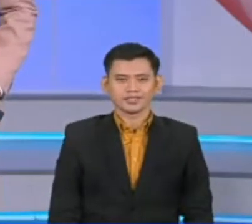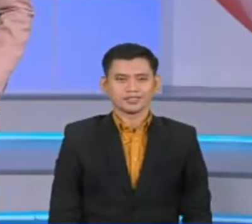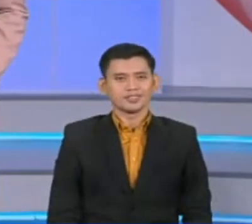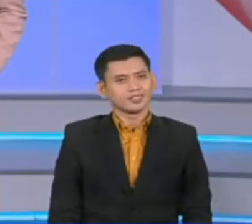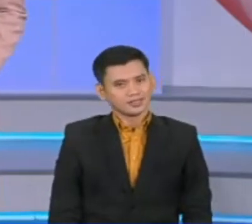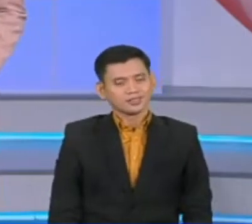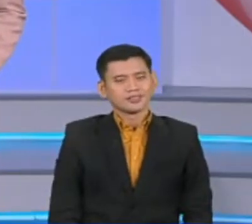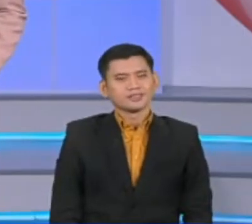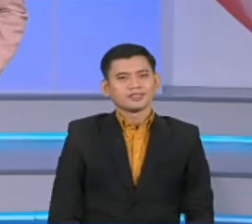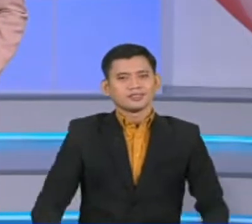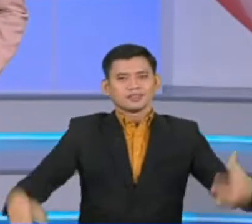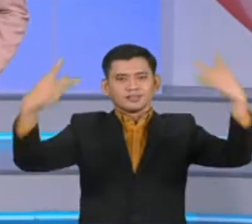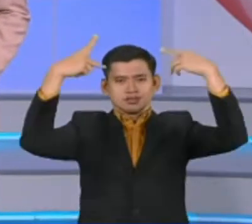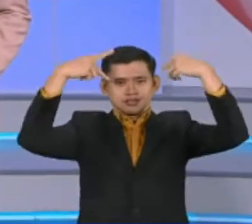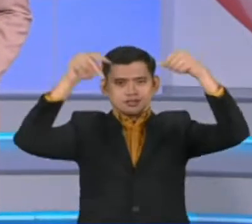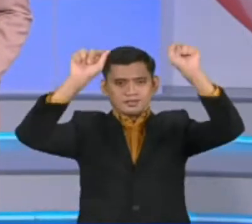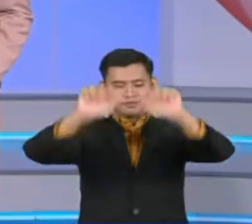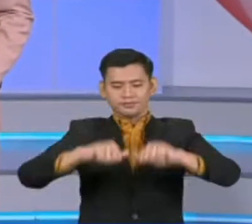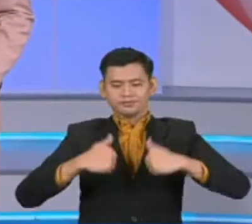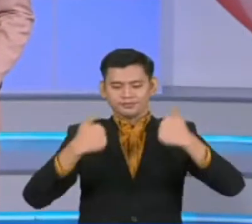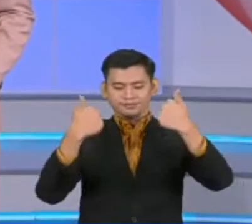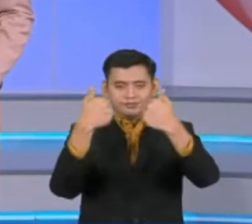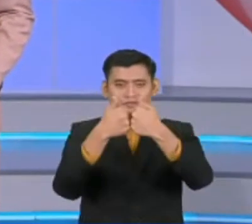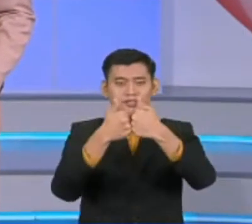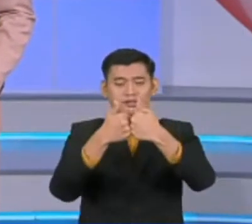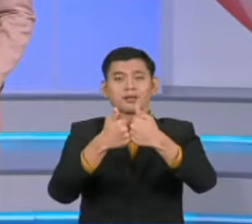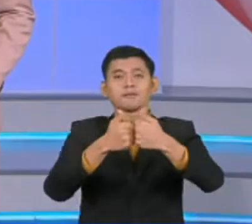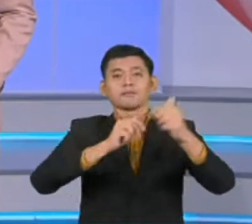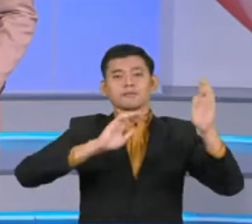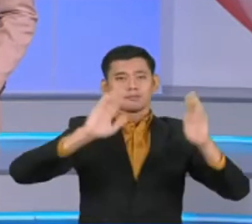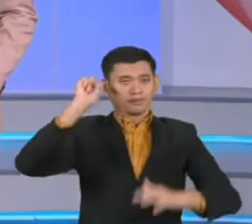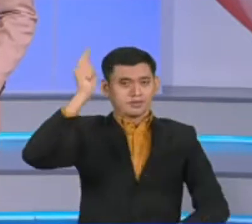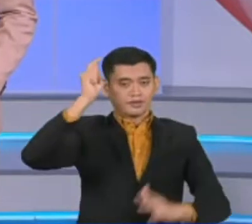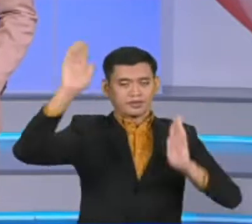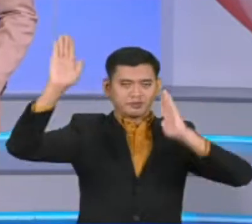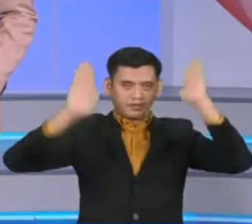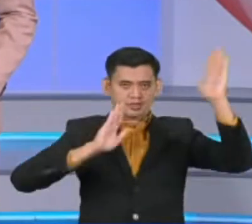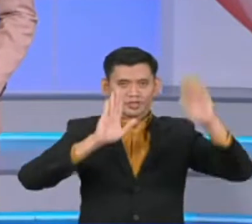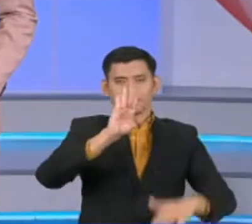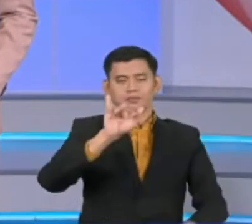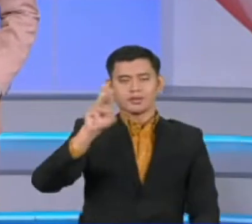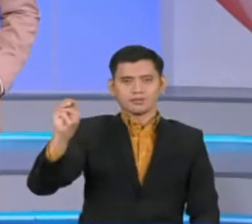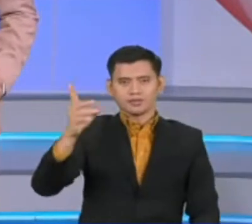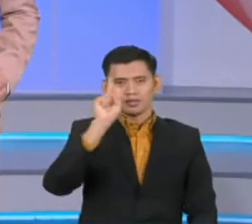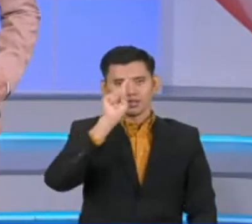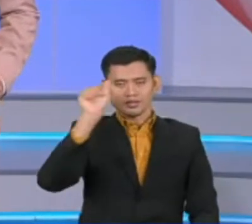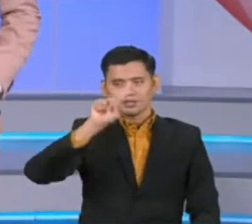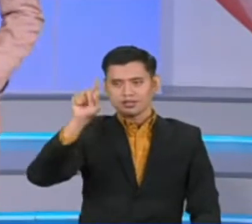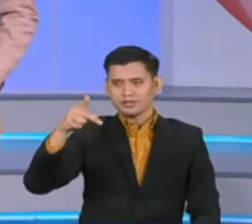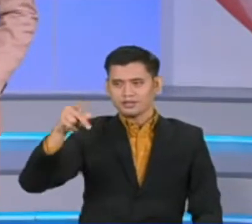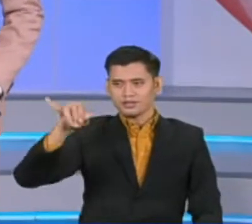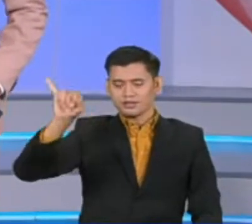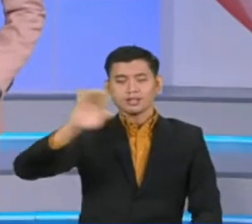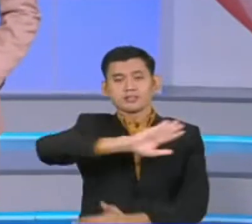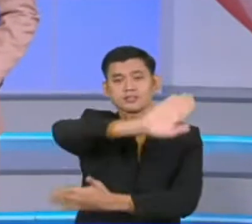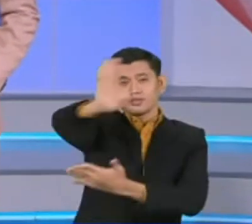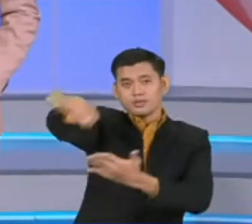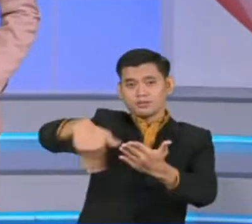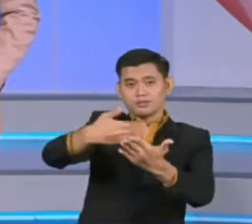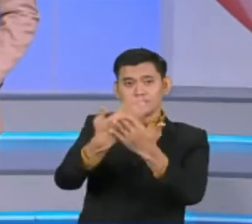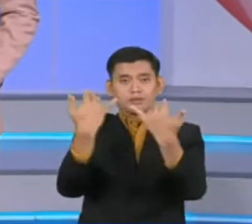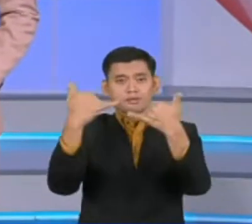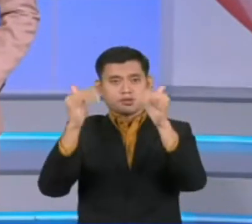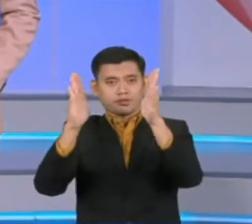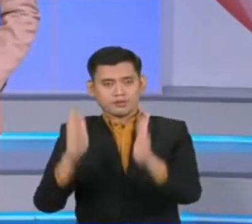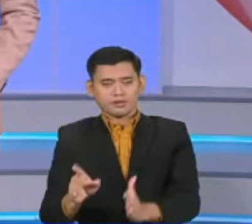Dalam pada itu, Presiden Persatuan Badminton Malaysia BAM Tan Sri Muhammad Nor Zakaria mahu semua pemain kekal fokus memandangkan